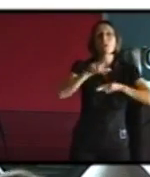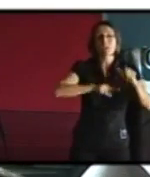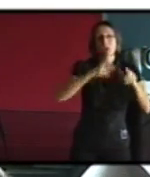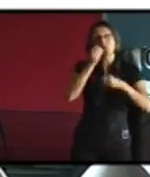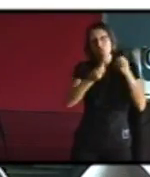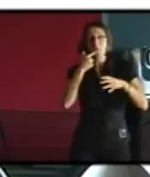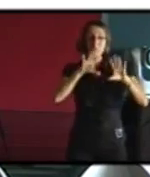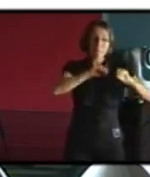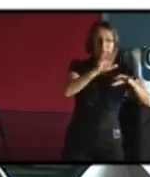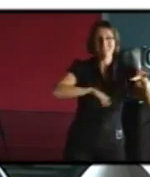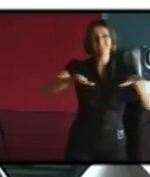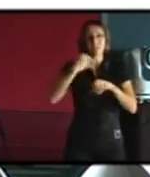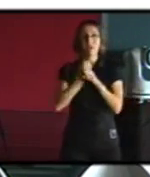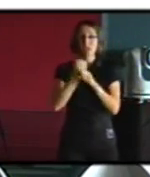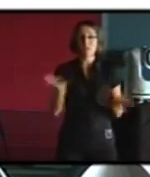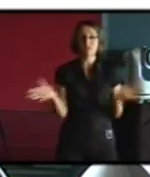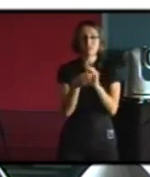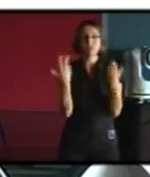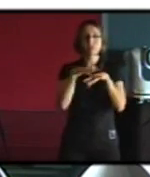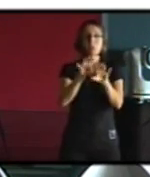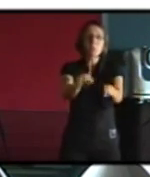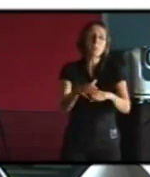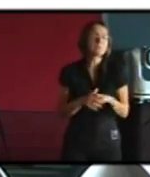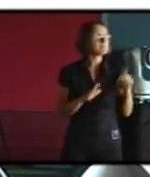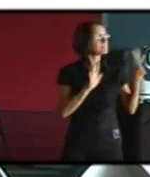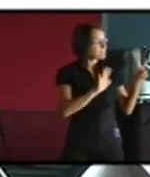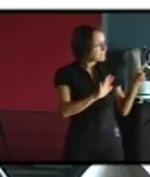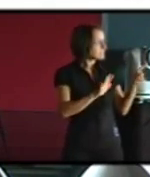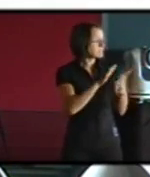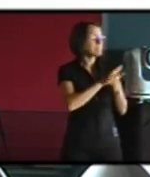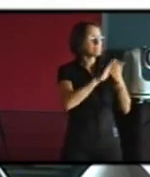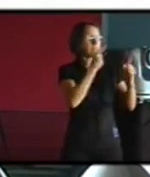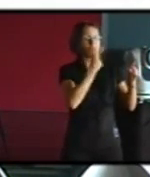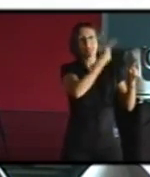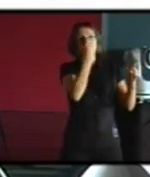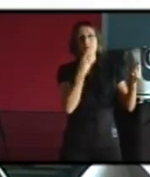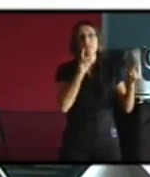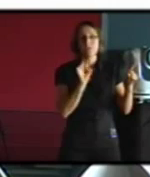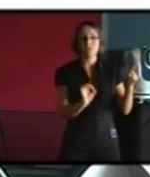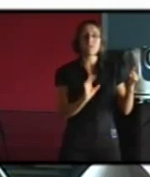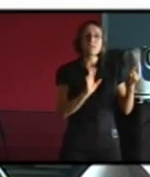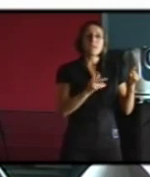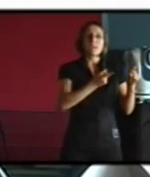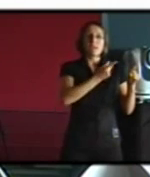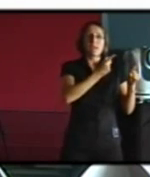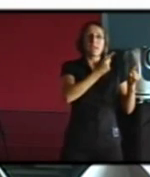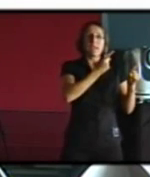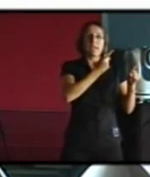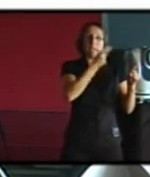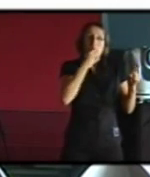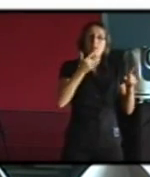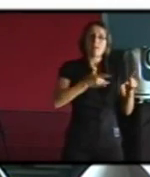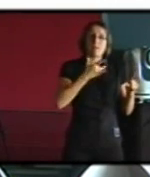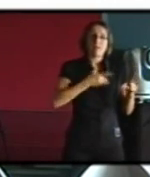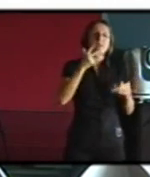travailler. Je pense que Oui, mais ça, c'est une question que je trouve qui doit vraiment être posé. C'est